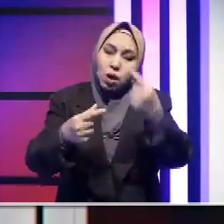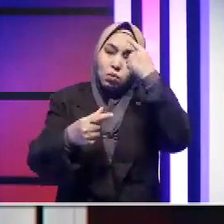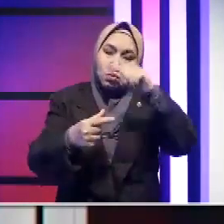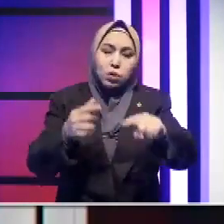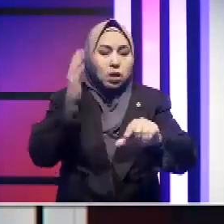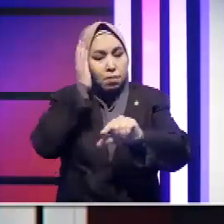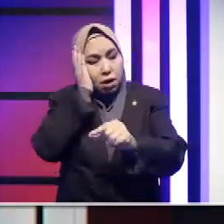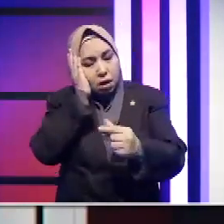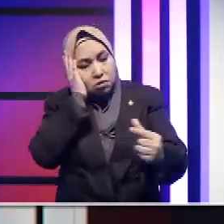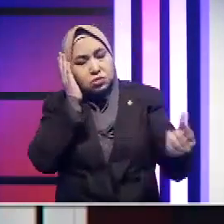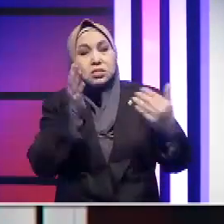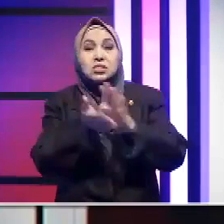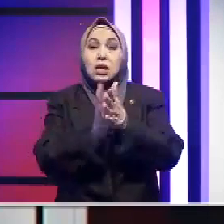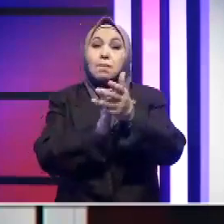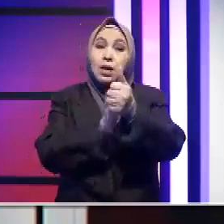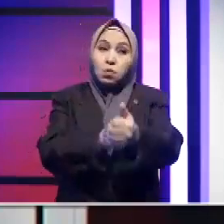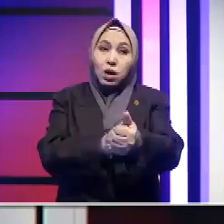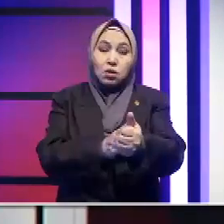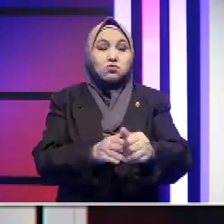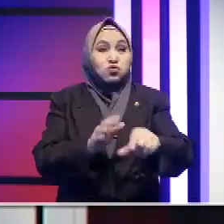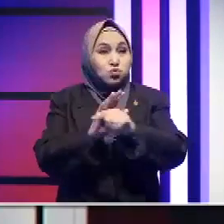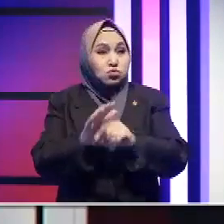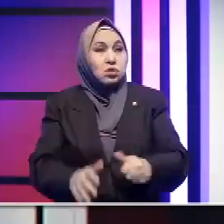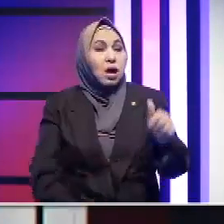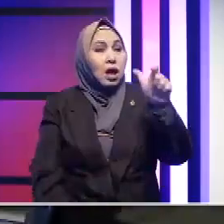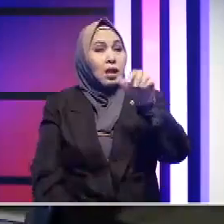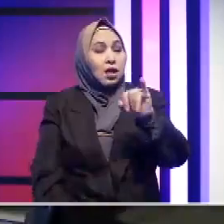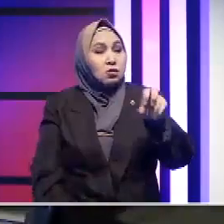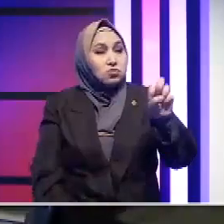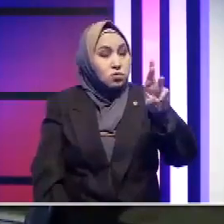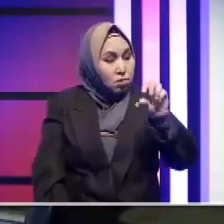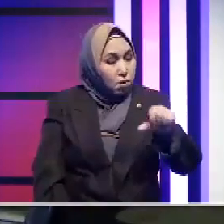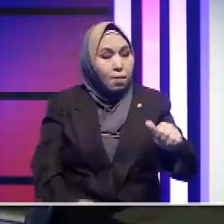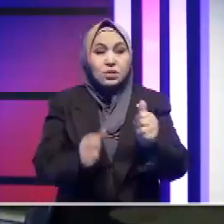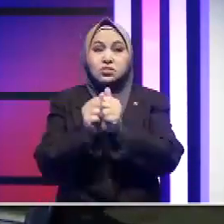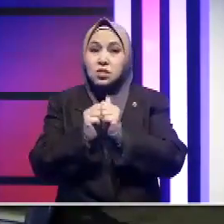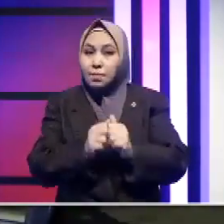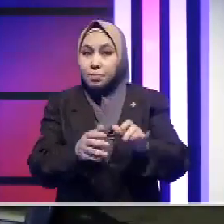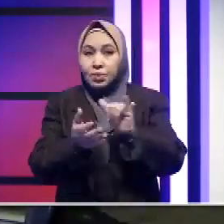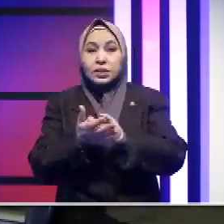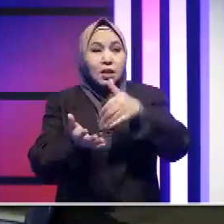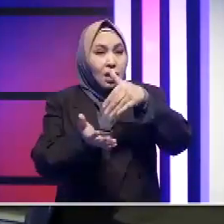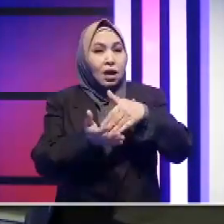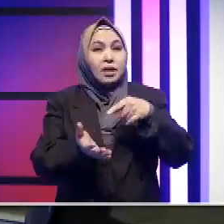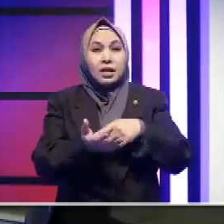dibaca dijadikan sebagai panduan surah al-insyirah bersama dengan ustad misi untuk hadiah di tengah-tengah ini seluruh berakhir saja